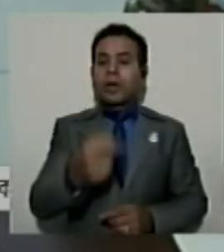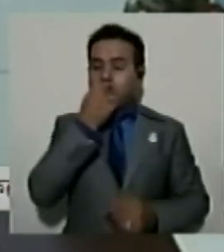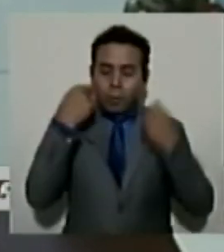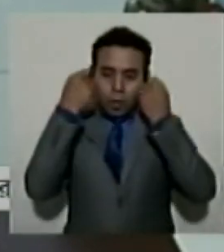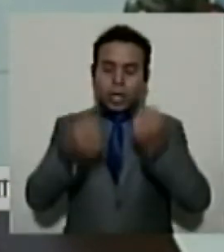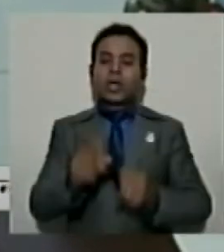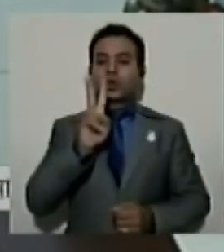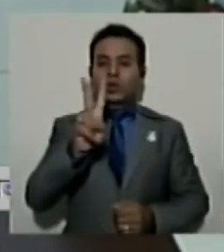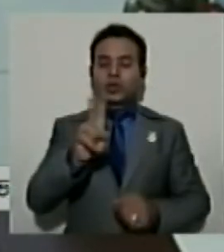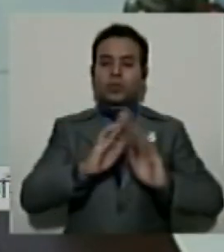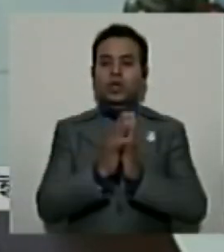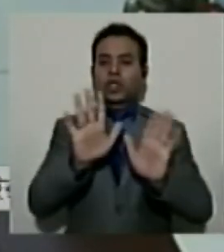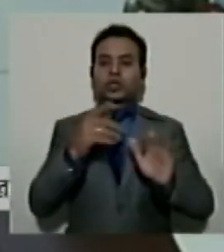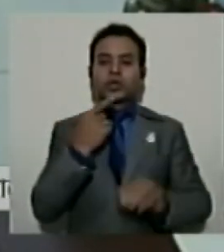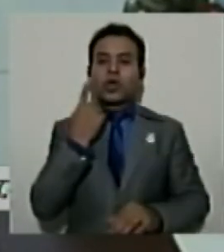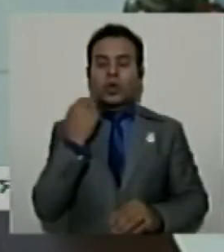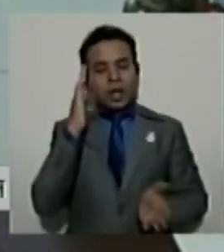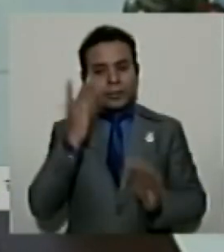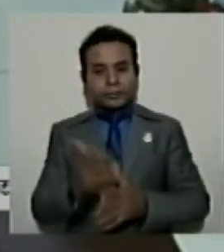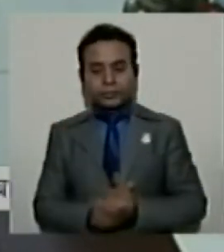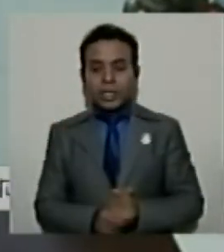তাহলে 60 ঊর্ধ্ব 4 জন,